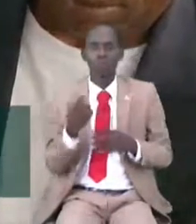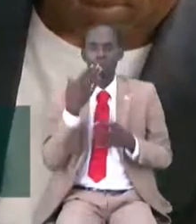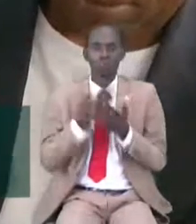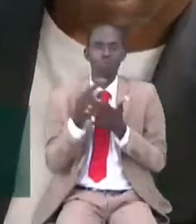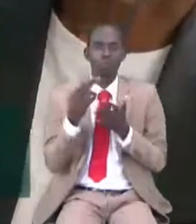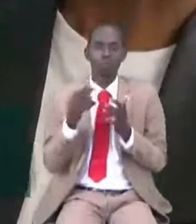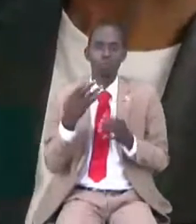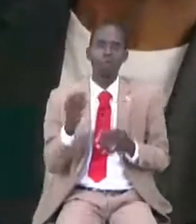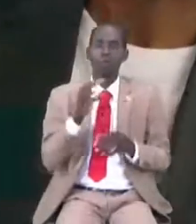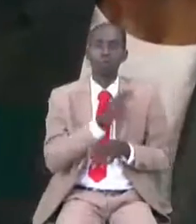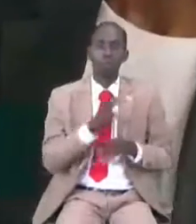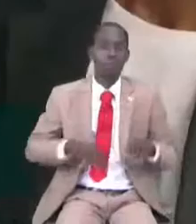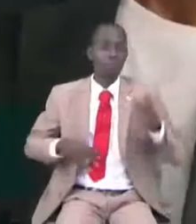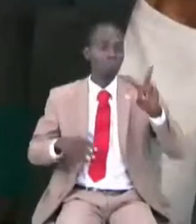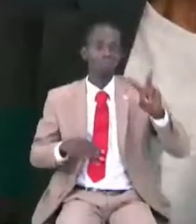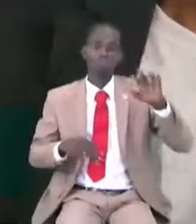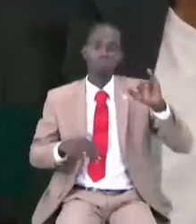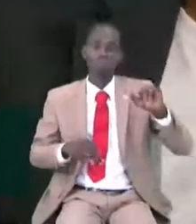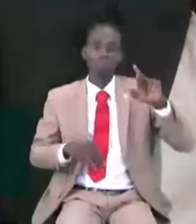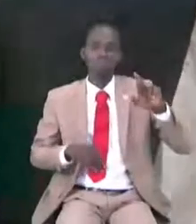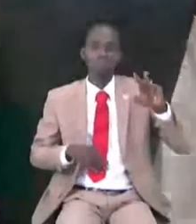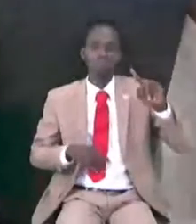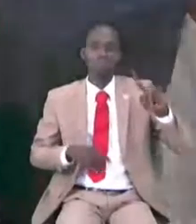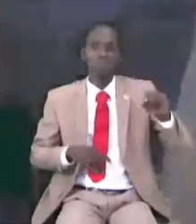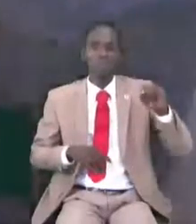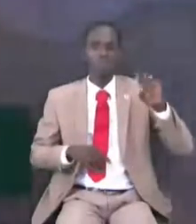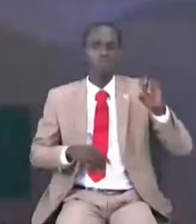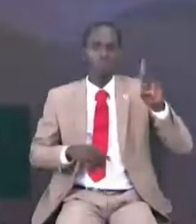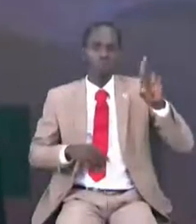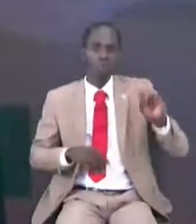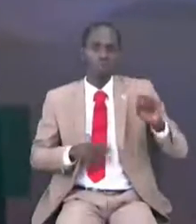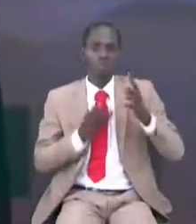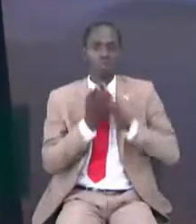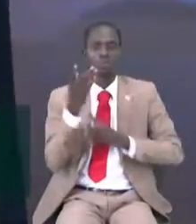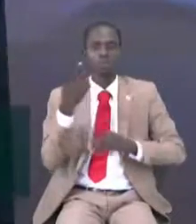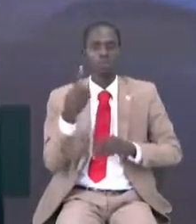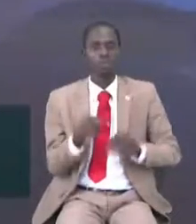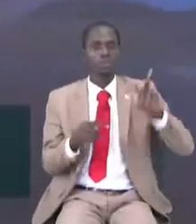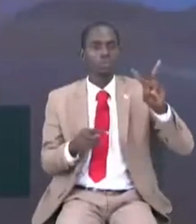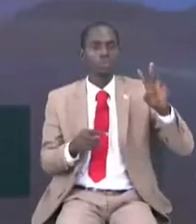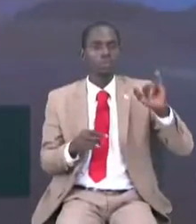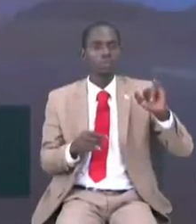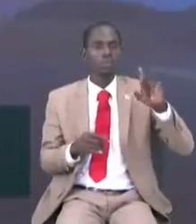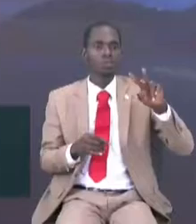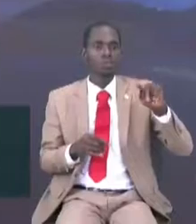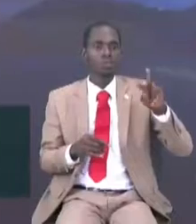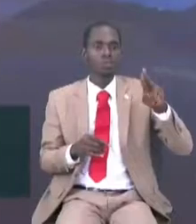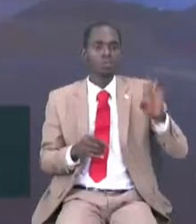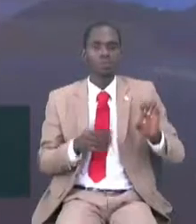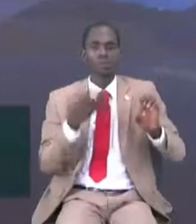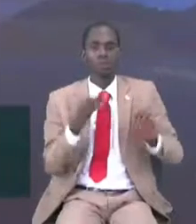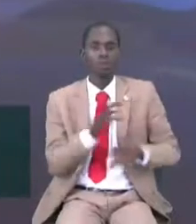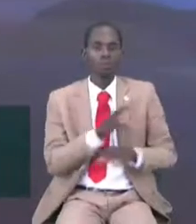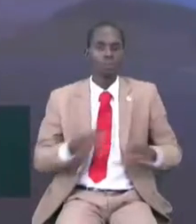sur terre, que la vertu sortait de lui. Et quand vous le touchez par la foi, quand